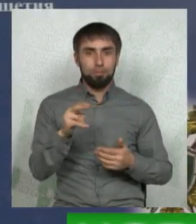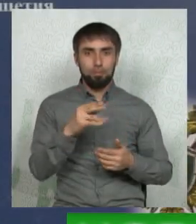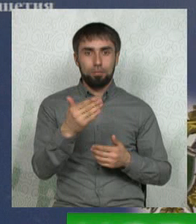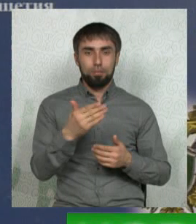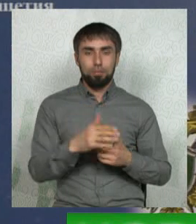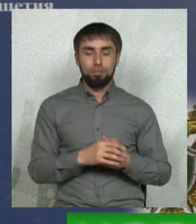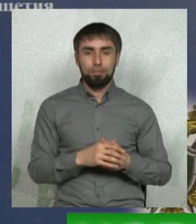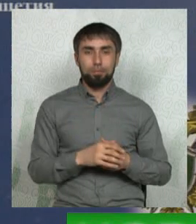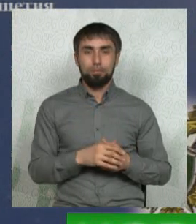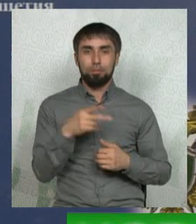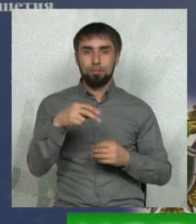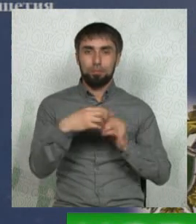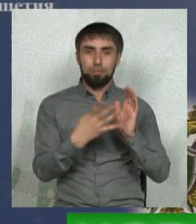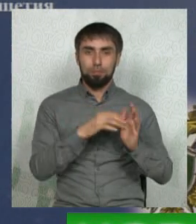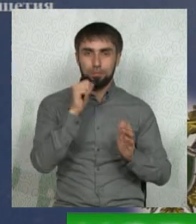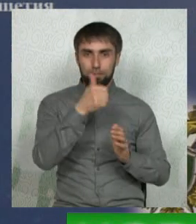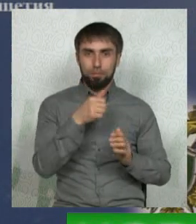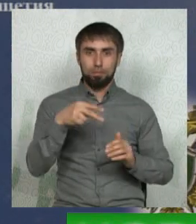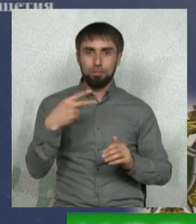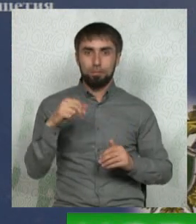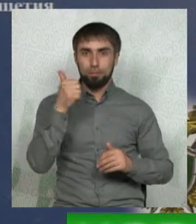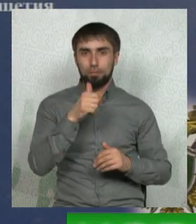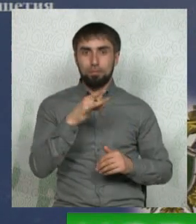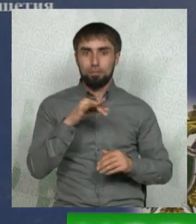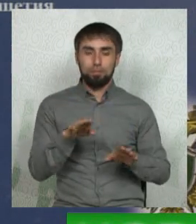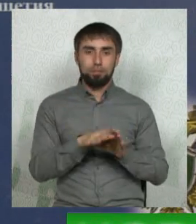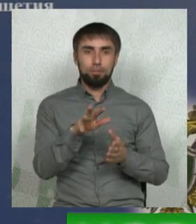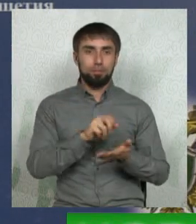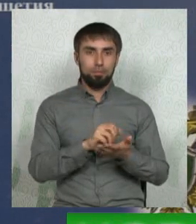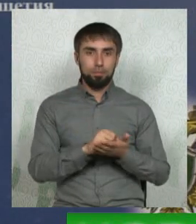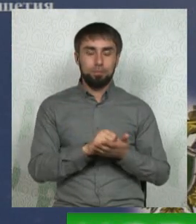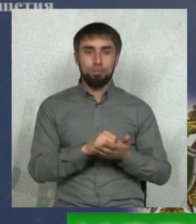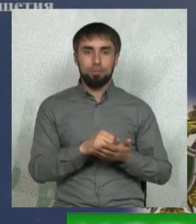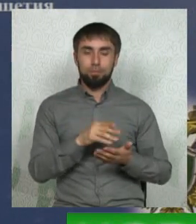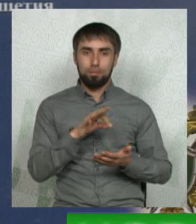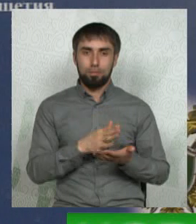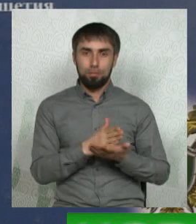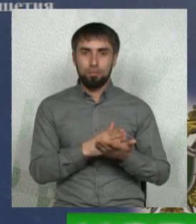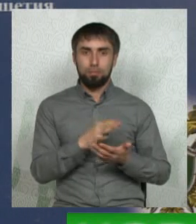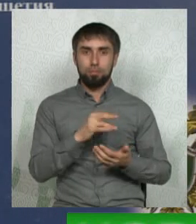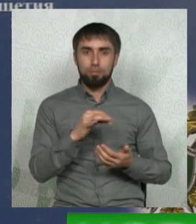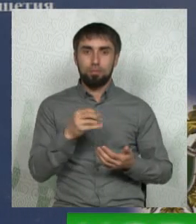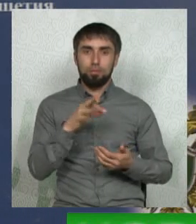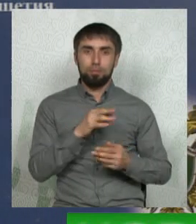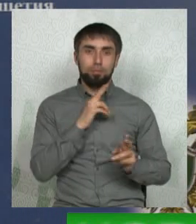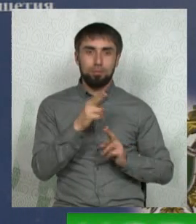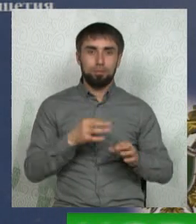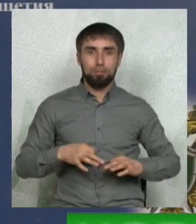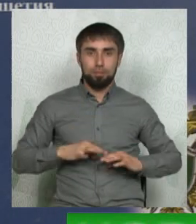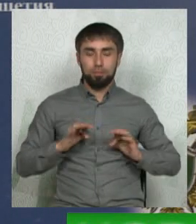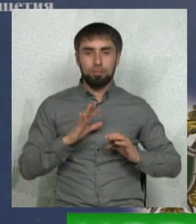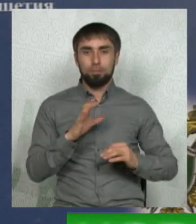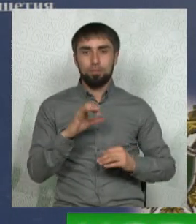В 2019 году, так и в 2020 году результаты такой деятельности послужили основанием для обращения прокурора республики в